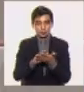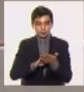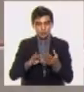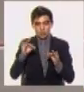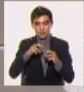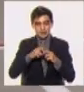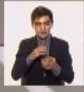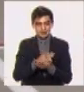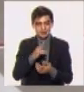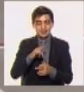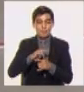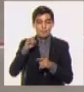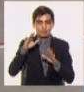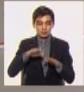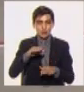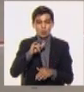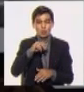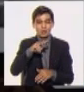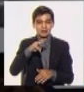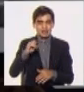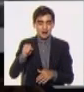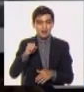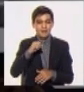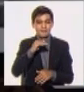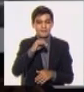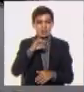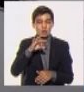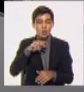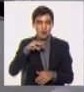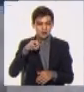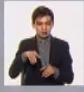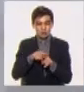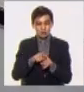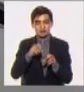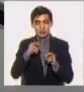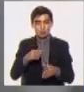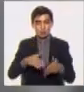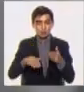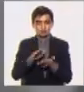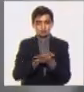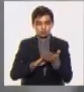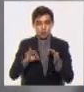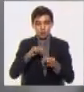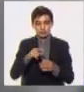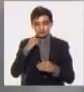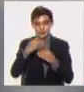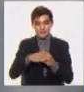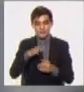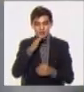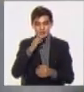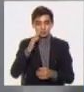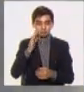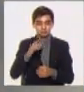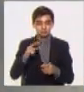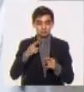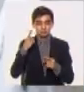Сонымен қатар әуежайды аралап ультрафиолет сәулесімен дезинфекция жұмыстарын жасайтын робот тазалаушылар да жақын болашақта пайда болуы